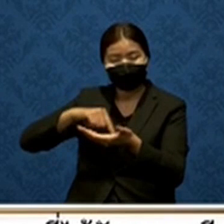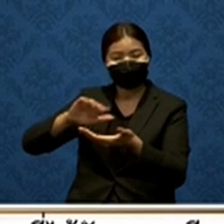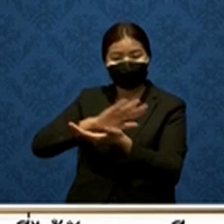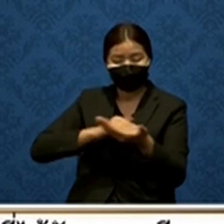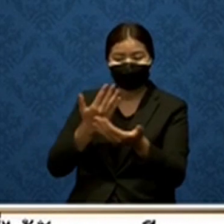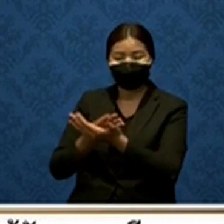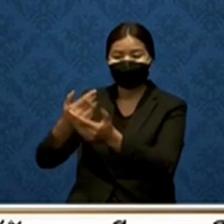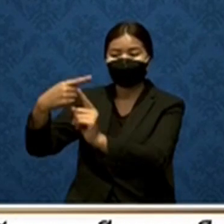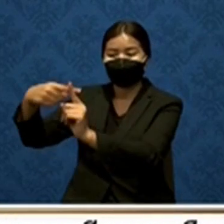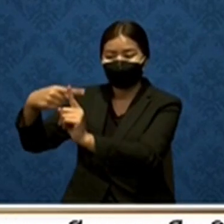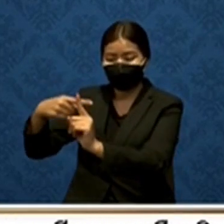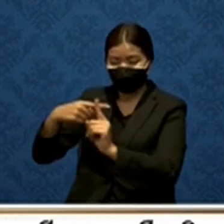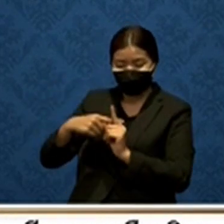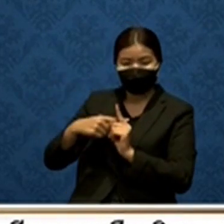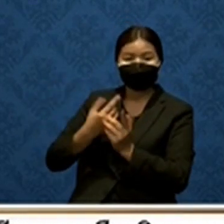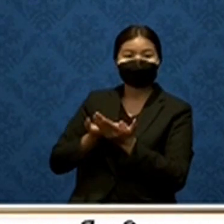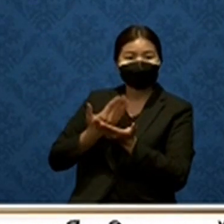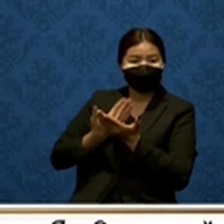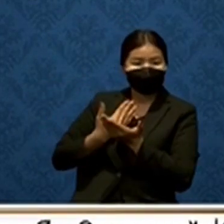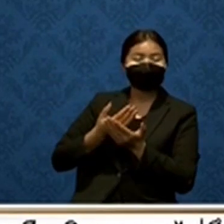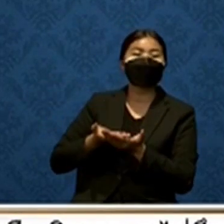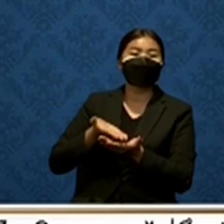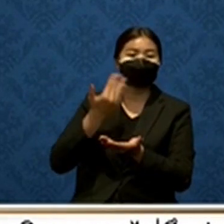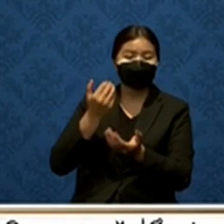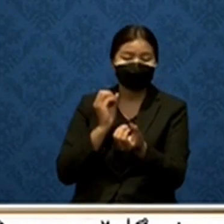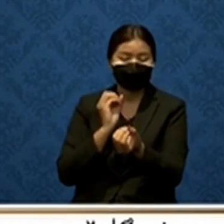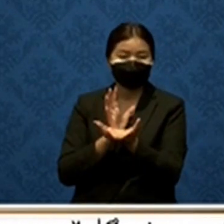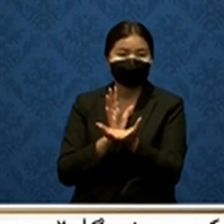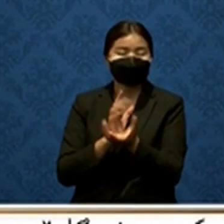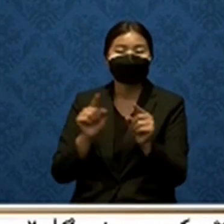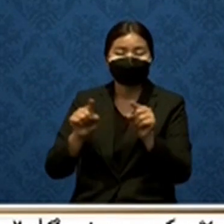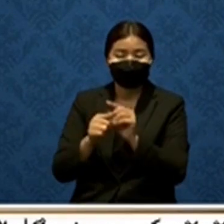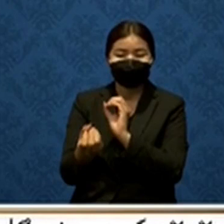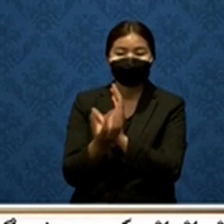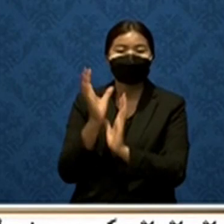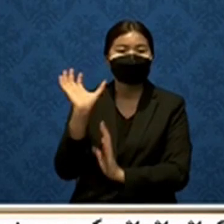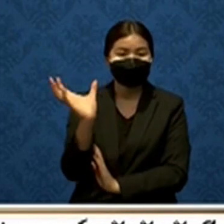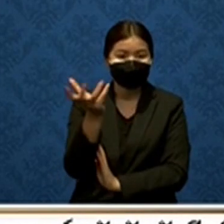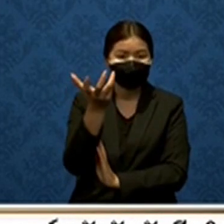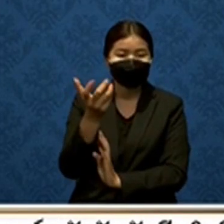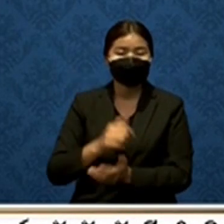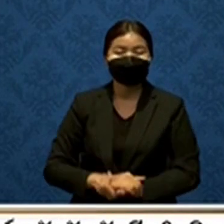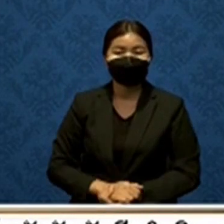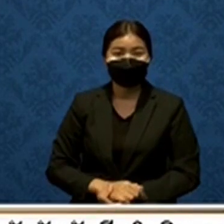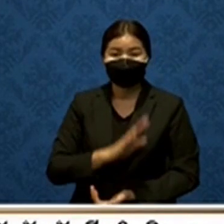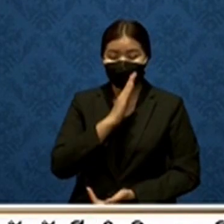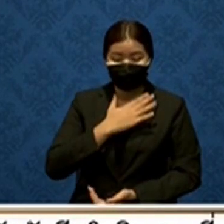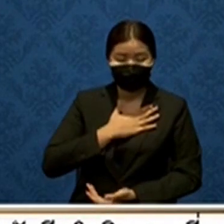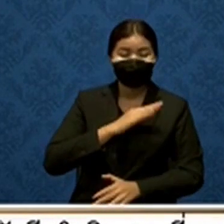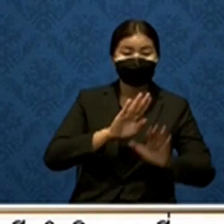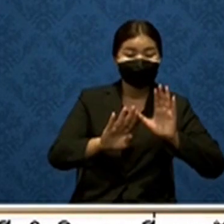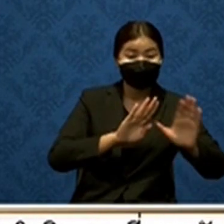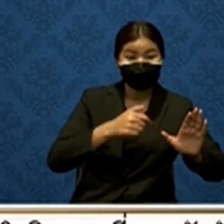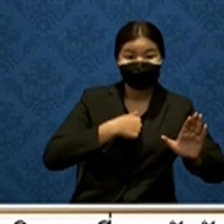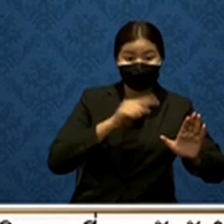ไปเช่นเดียวกันเป็นภาวะที่เกิดขึ้นทั่วโลกนะครับและถ้าเราไปเปรียบเทียบราคาปุ๋ย